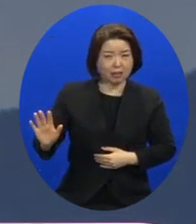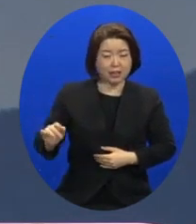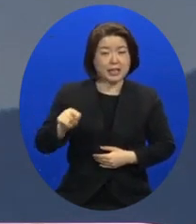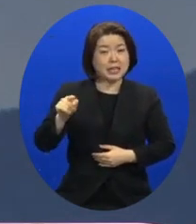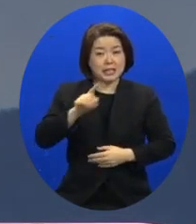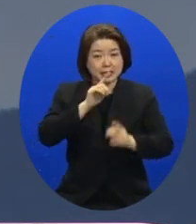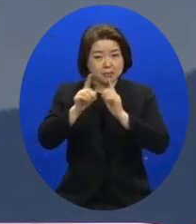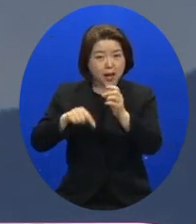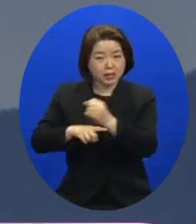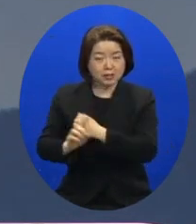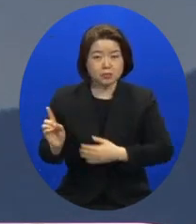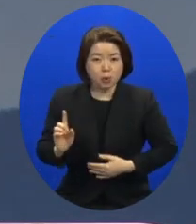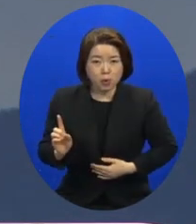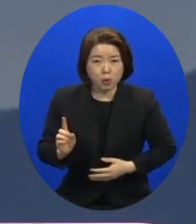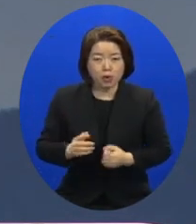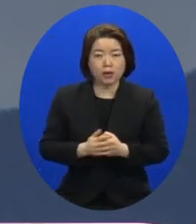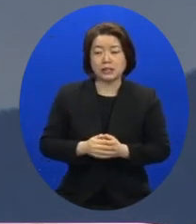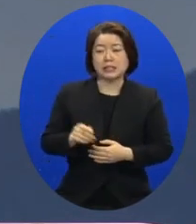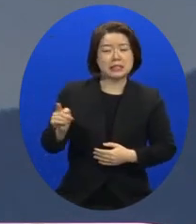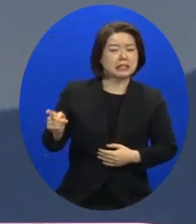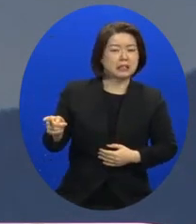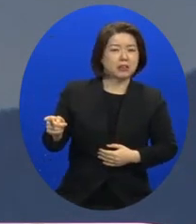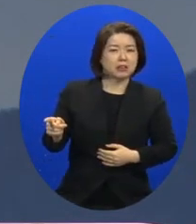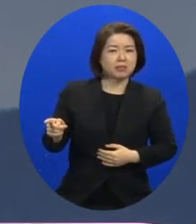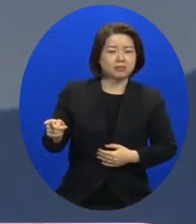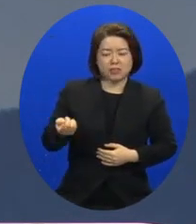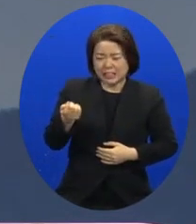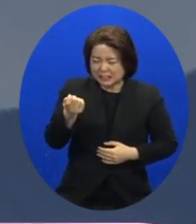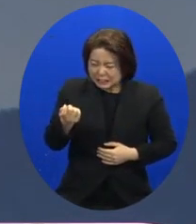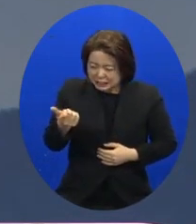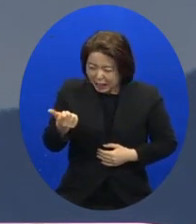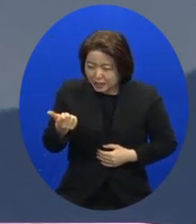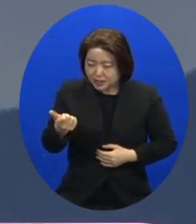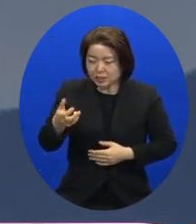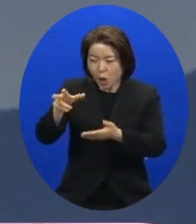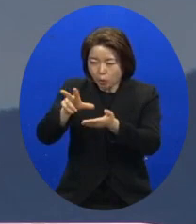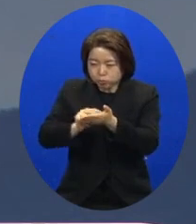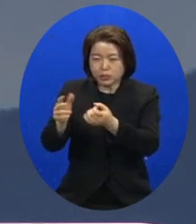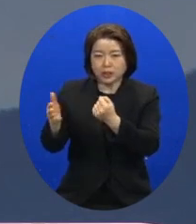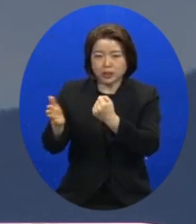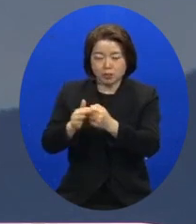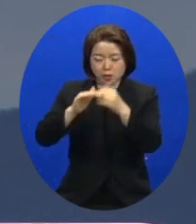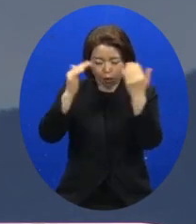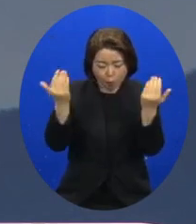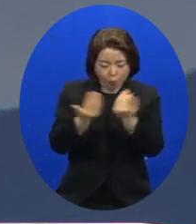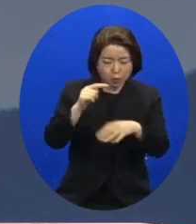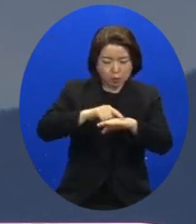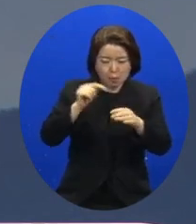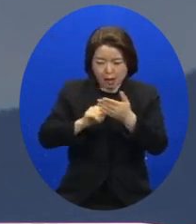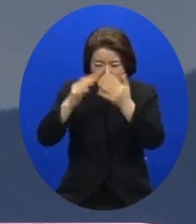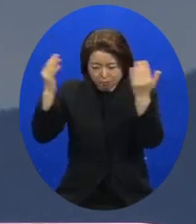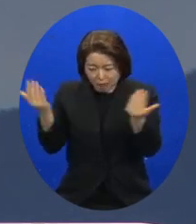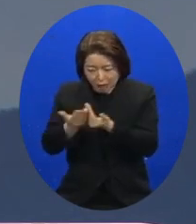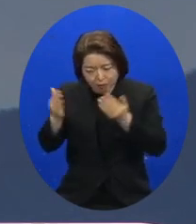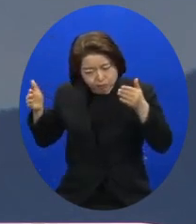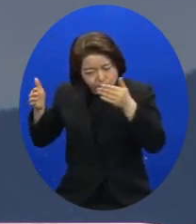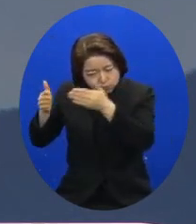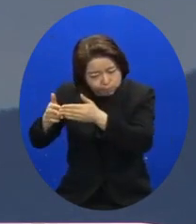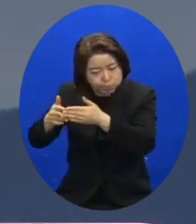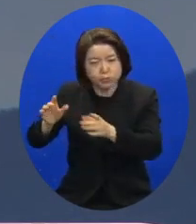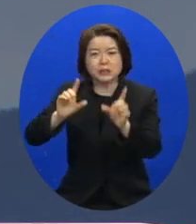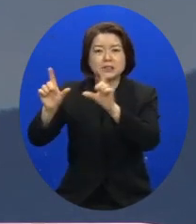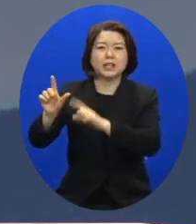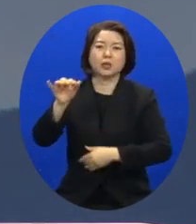말은 아무것도 아닌 문제에 온통 마음을 빼앗기고 살고 있다는 뜻입니다.